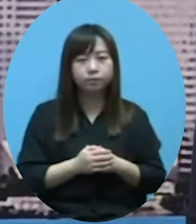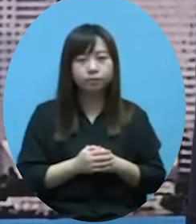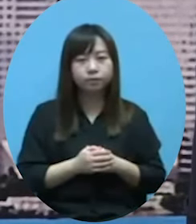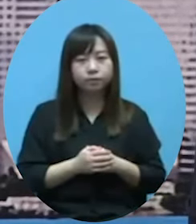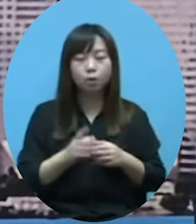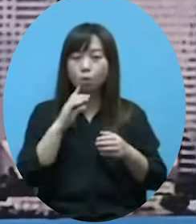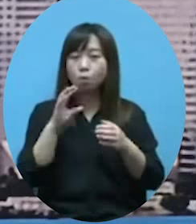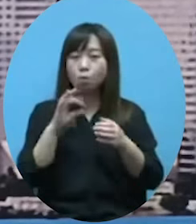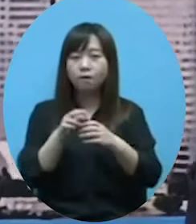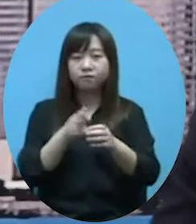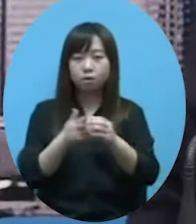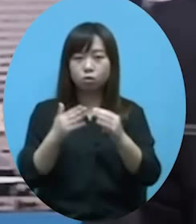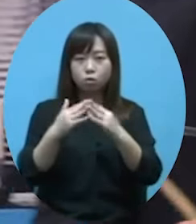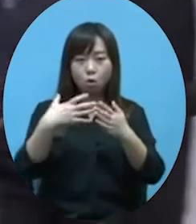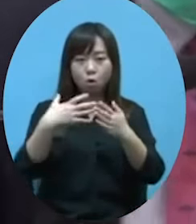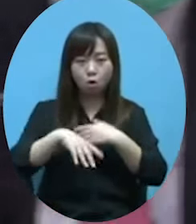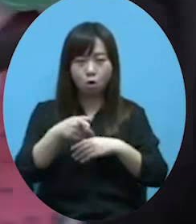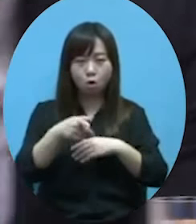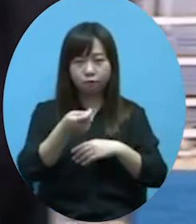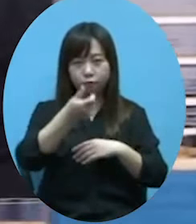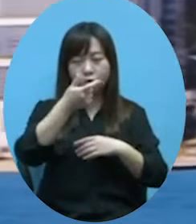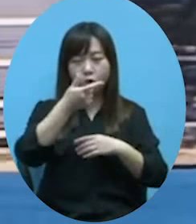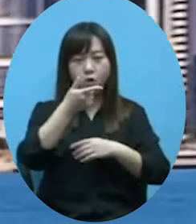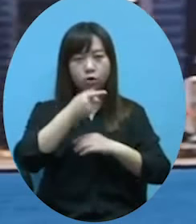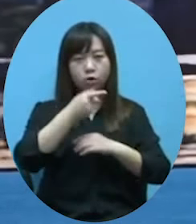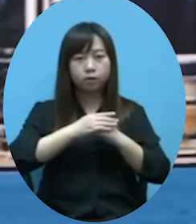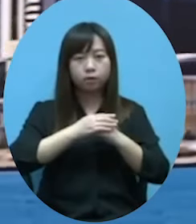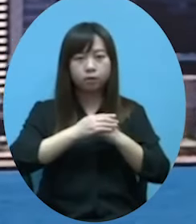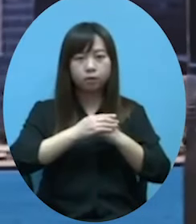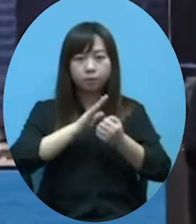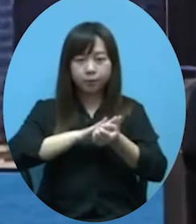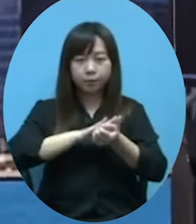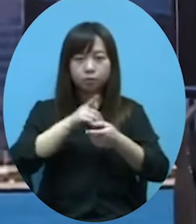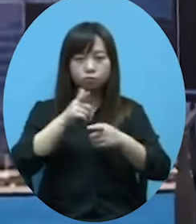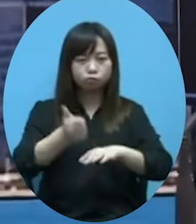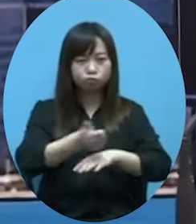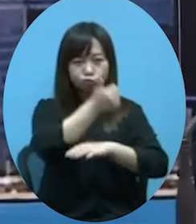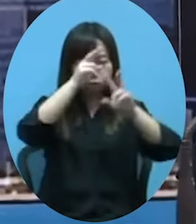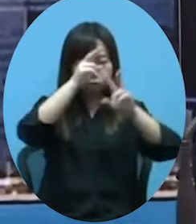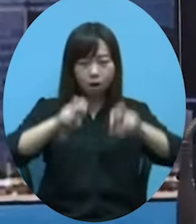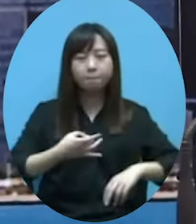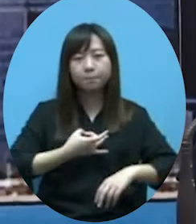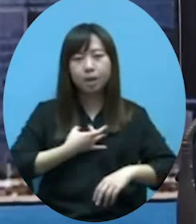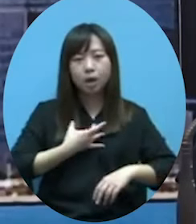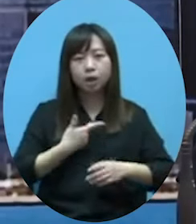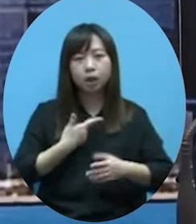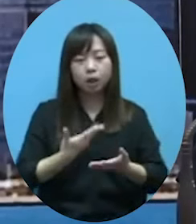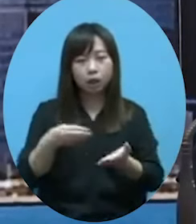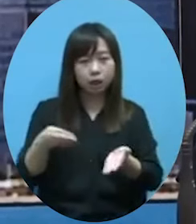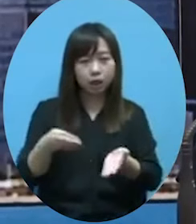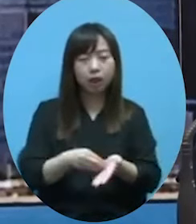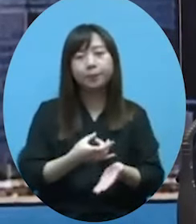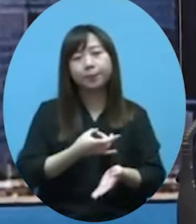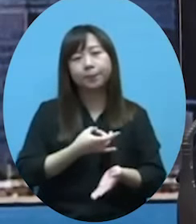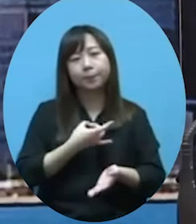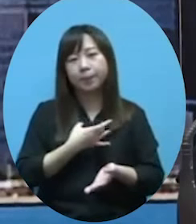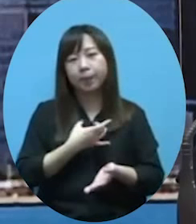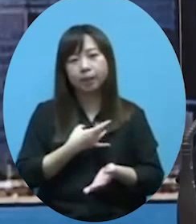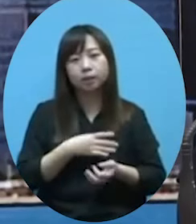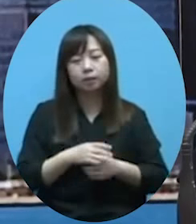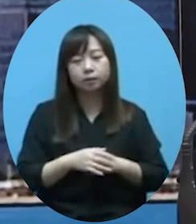關於佛堂那個源頭呢其實我們就未做完整個調查呢就未可以確定的我們